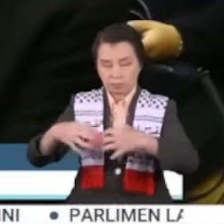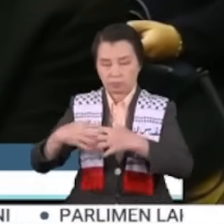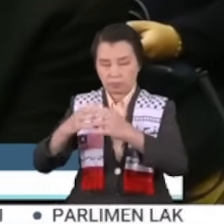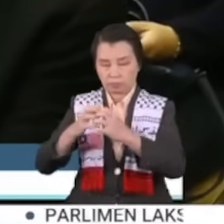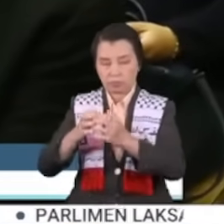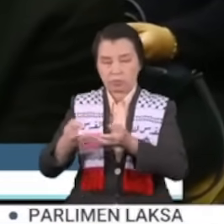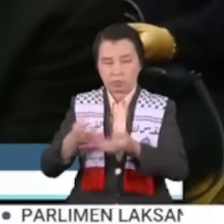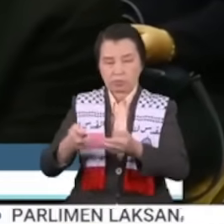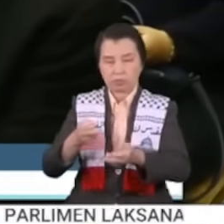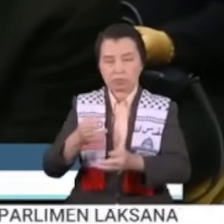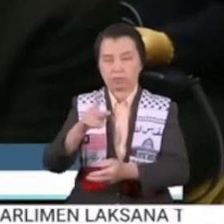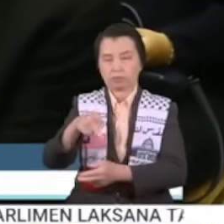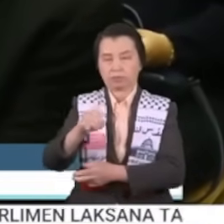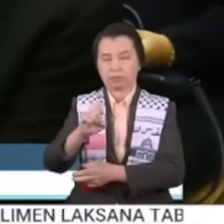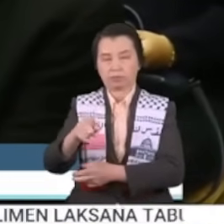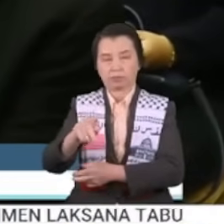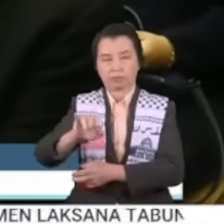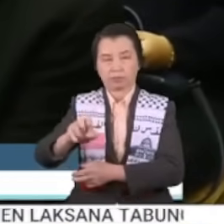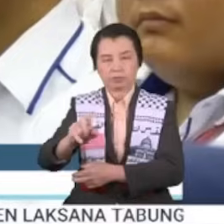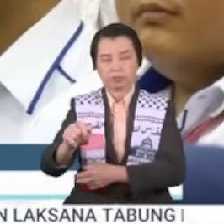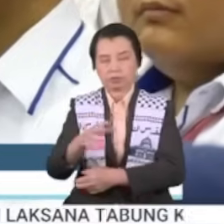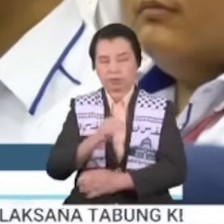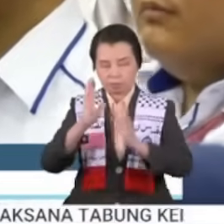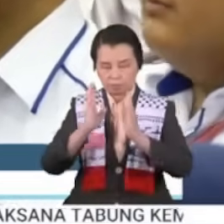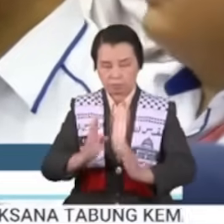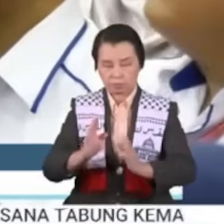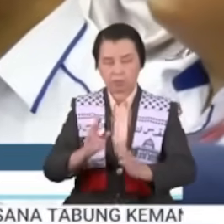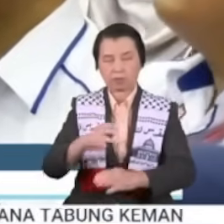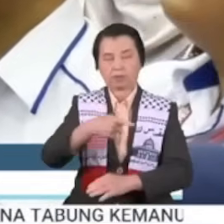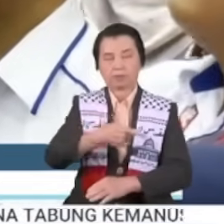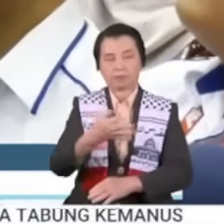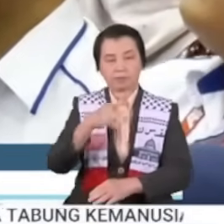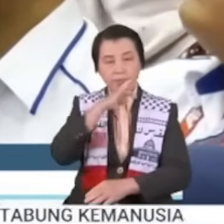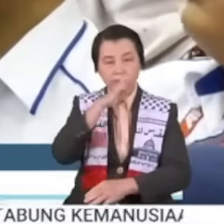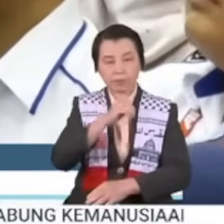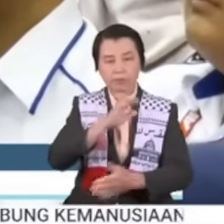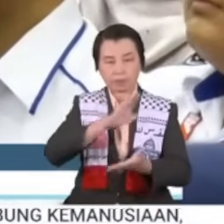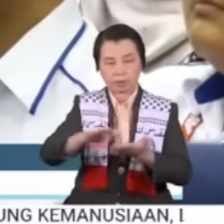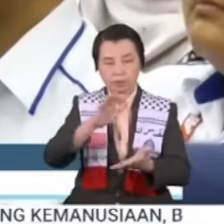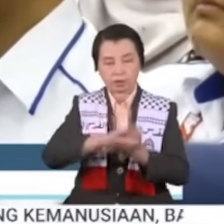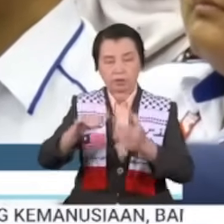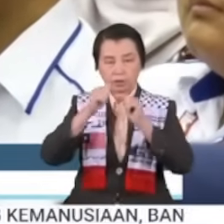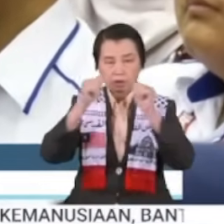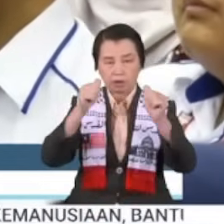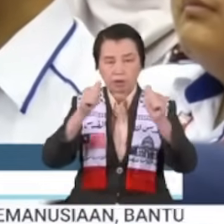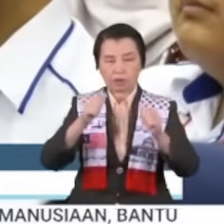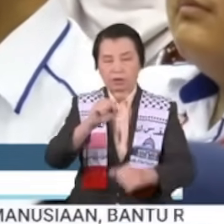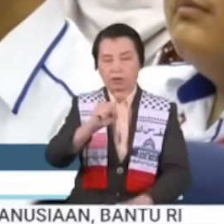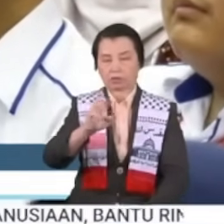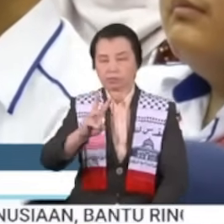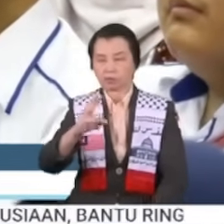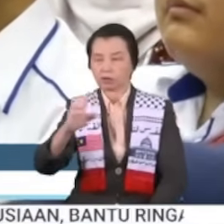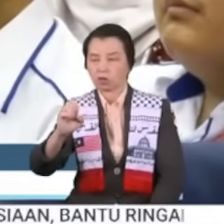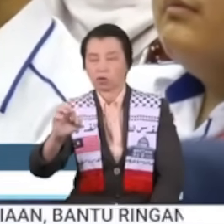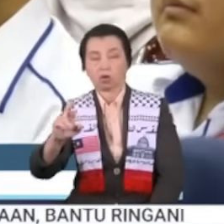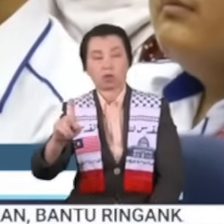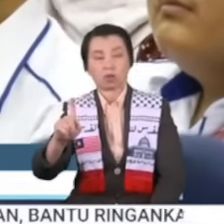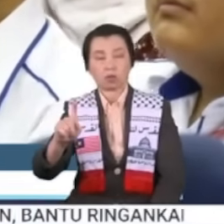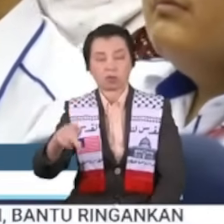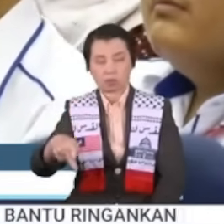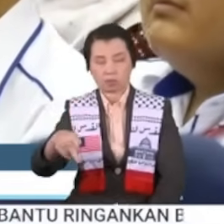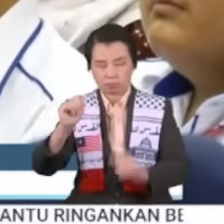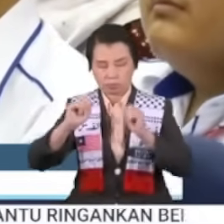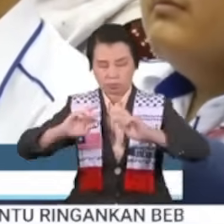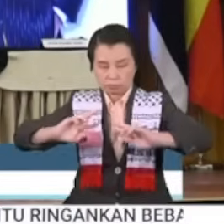pengurusan Sis pepejal negara bersama perbadanan pengurusan Sista pepejal dan pemeriksaan awam SW cop itu akan dapat meningkatkan